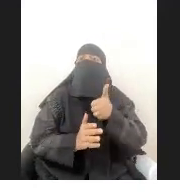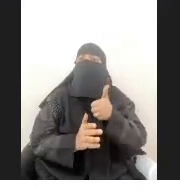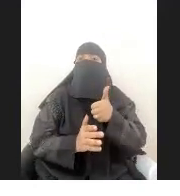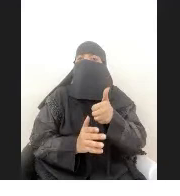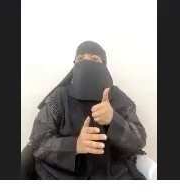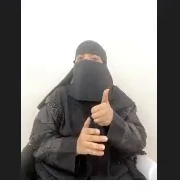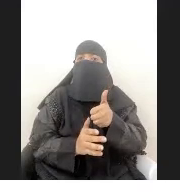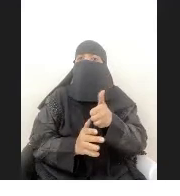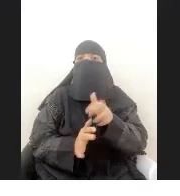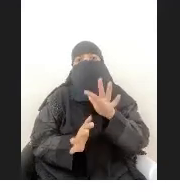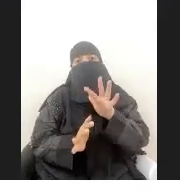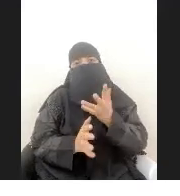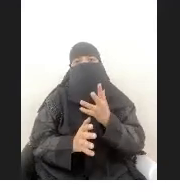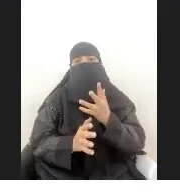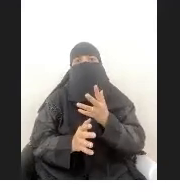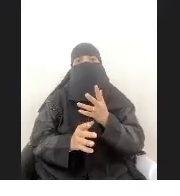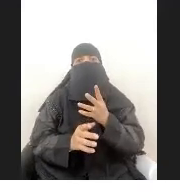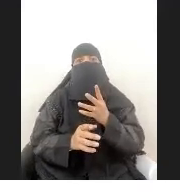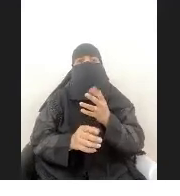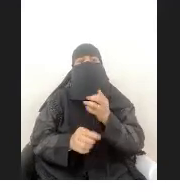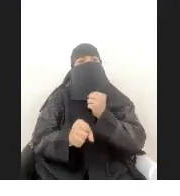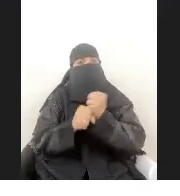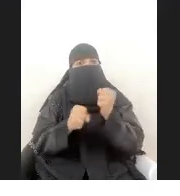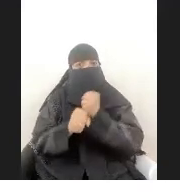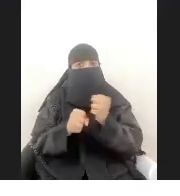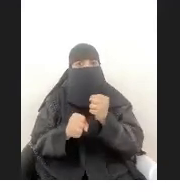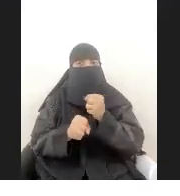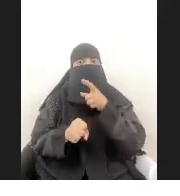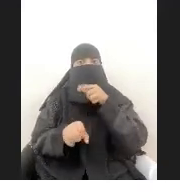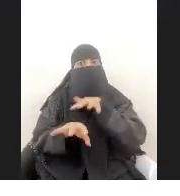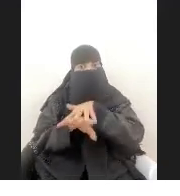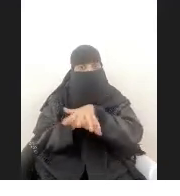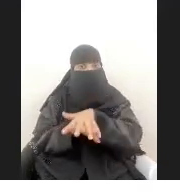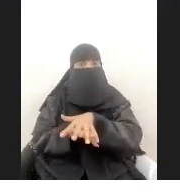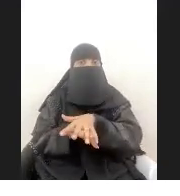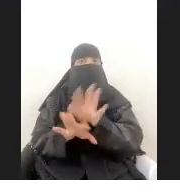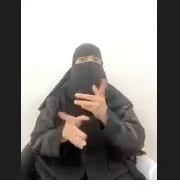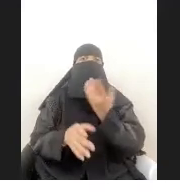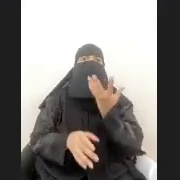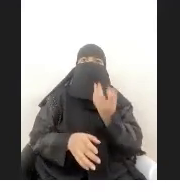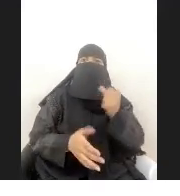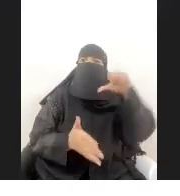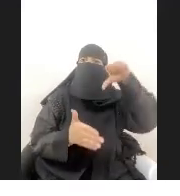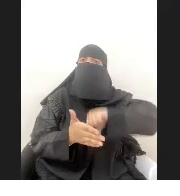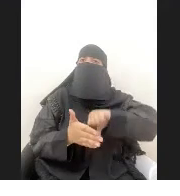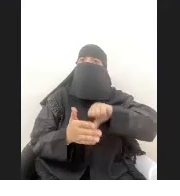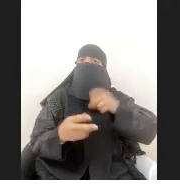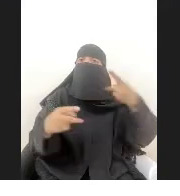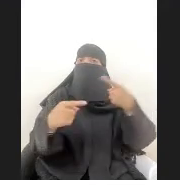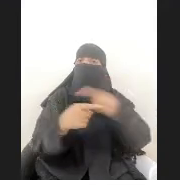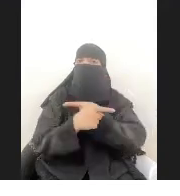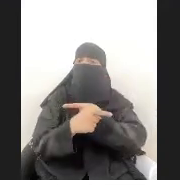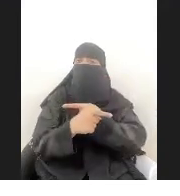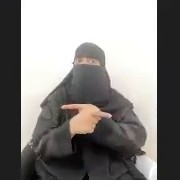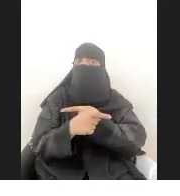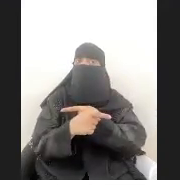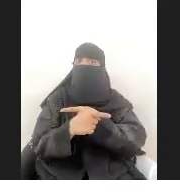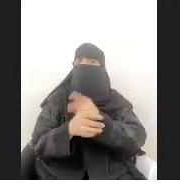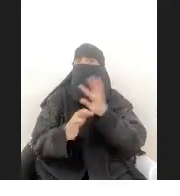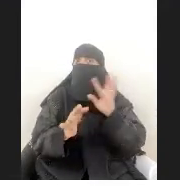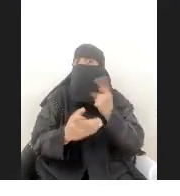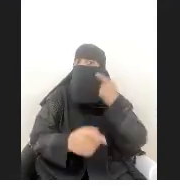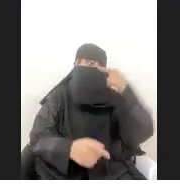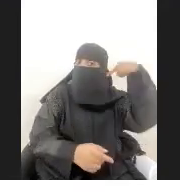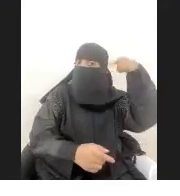ولكن ممكن أنه نطبقه وبالعكس يعطينا نتيجة عكسية. فإيش اللي يخلينا، ما هي